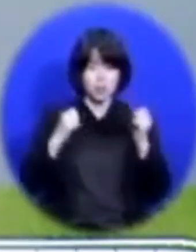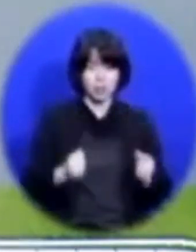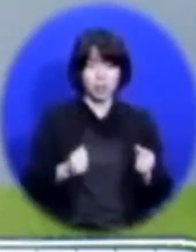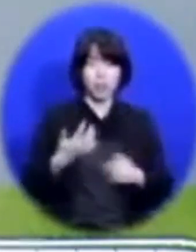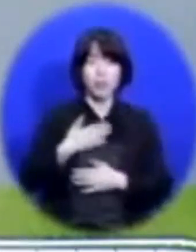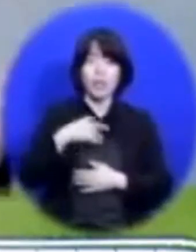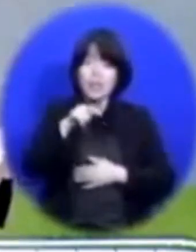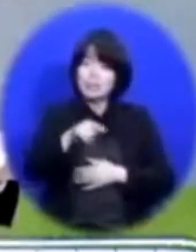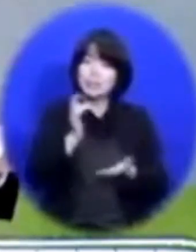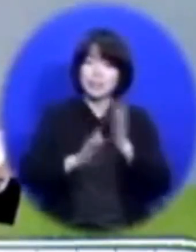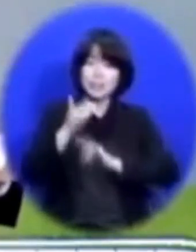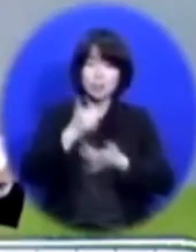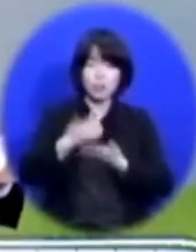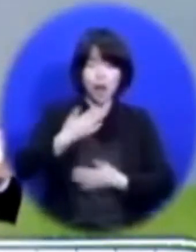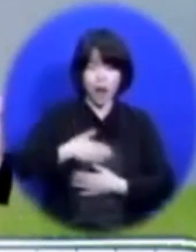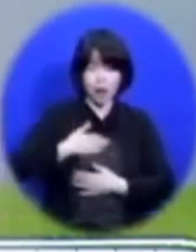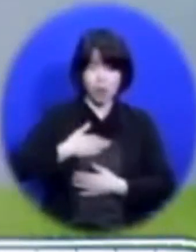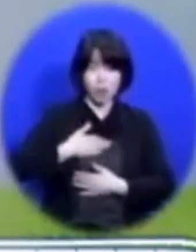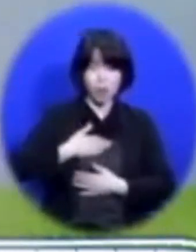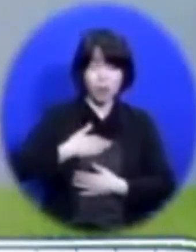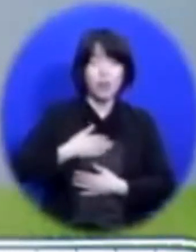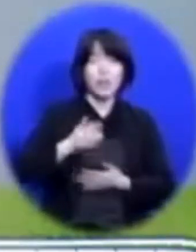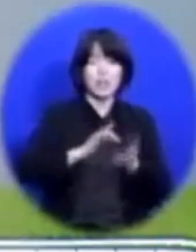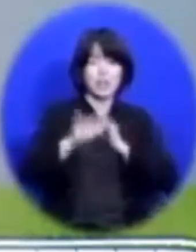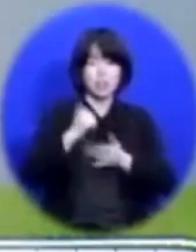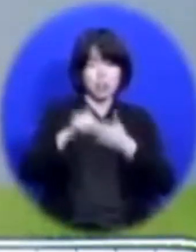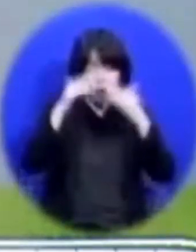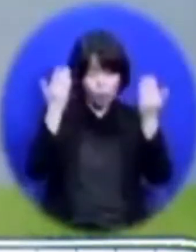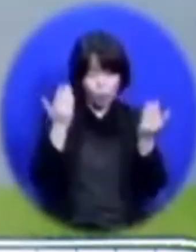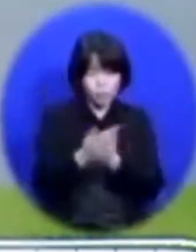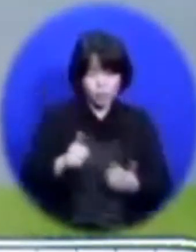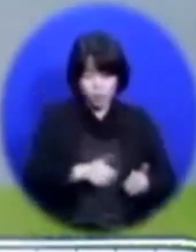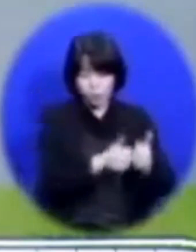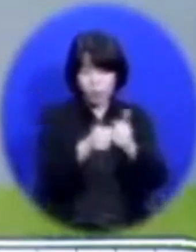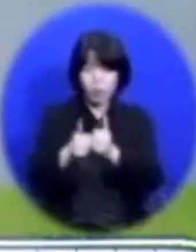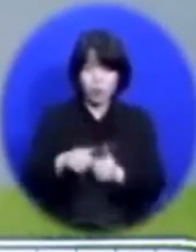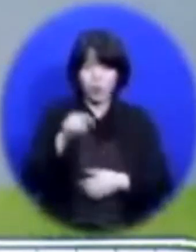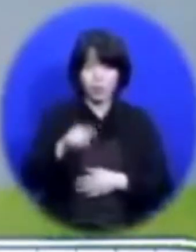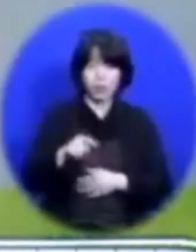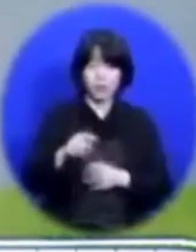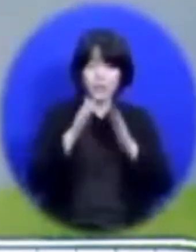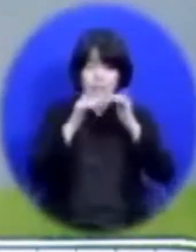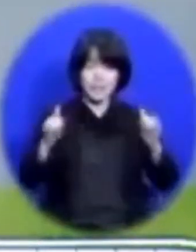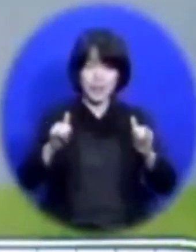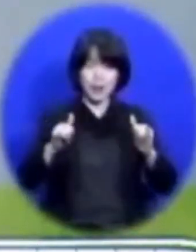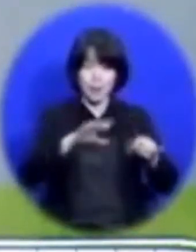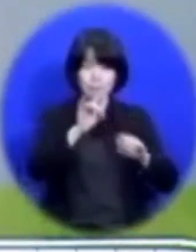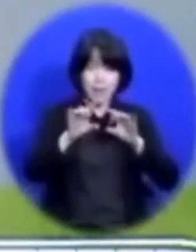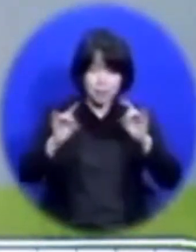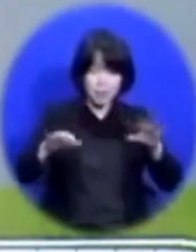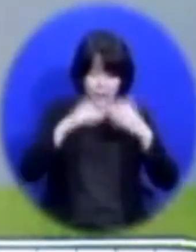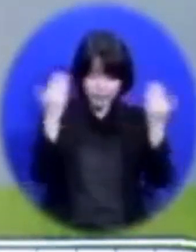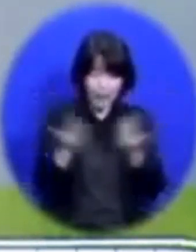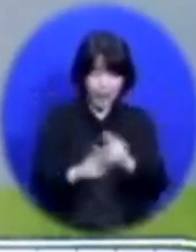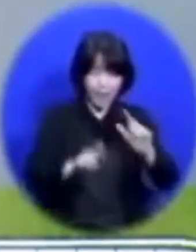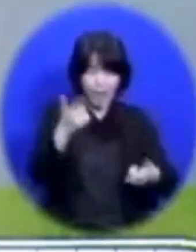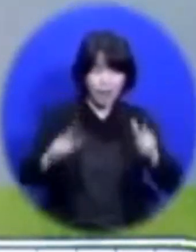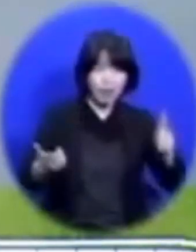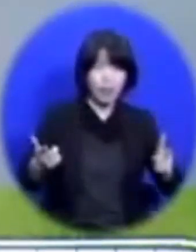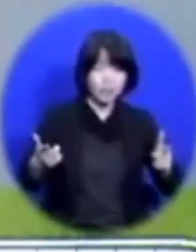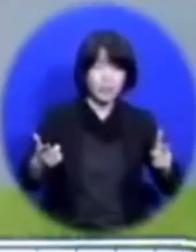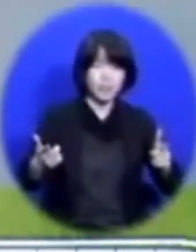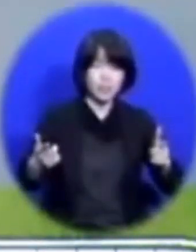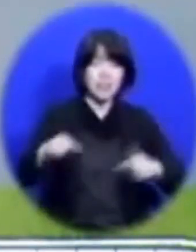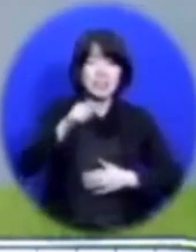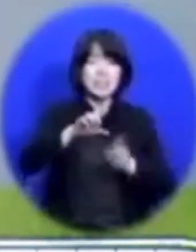진정으로내마음에거하시는지,내가 그분을아는지,그리고내가그분과온전히동행하는지가 사람마다다르다는것을의미합니다.오늘이자리